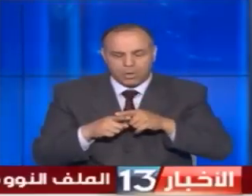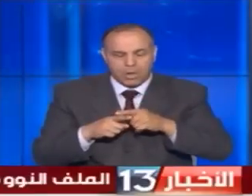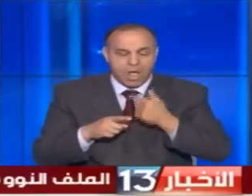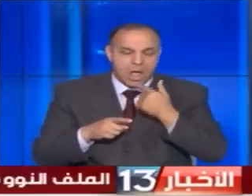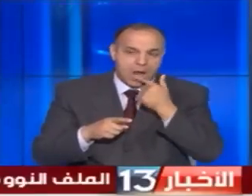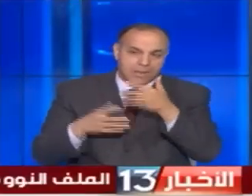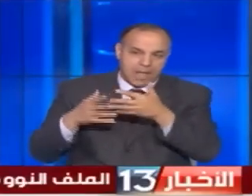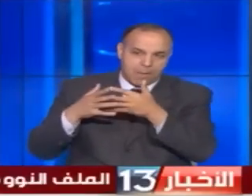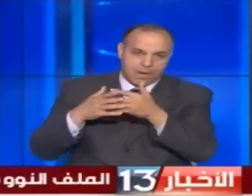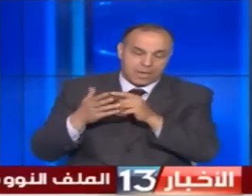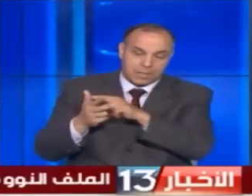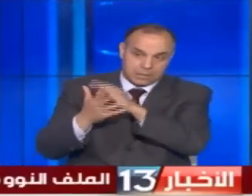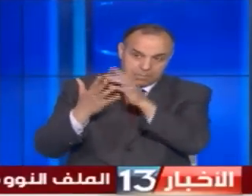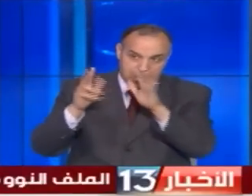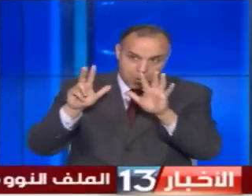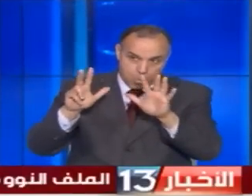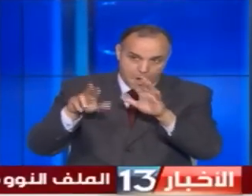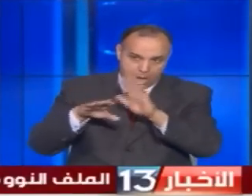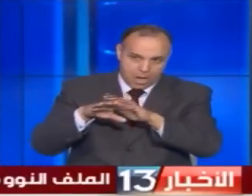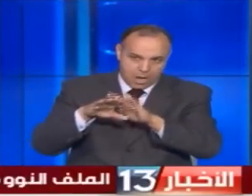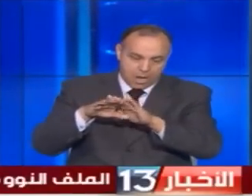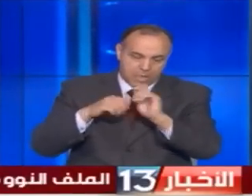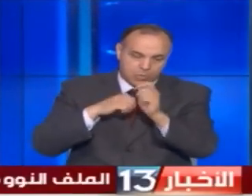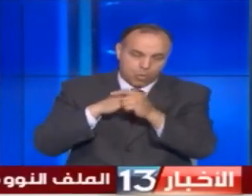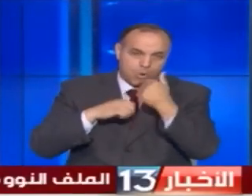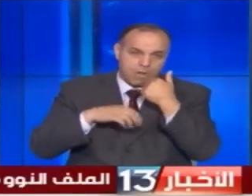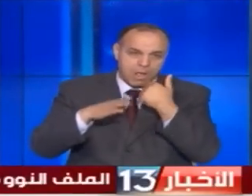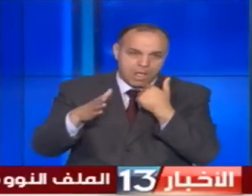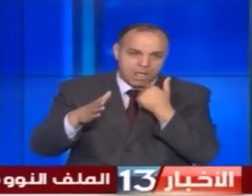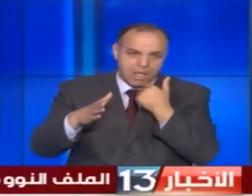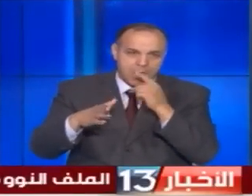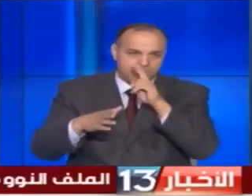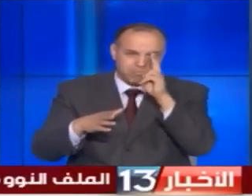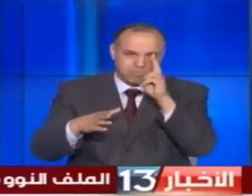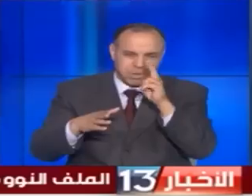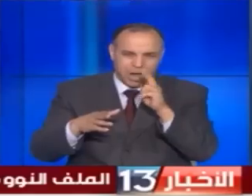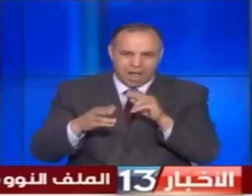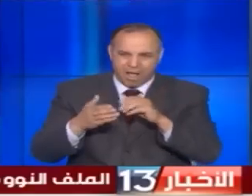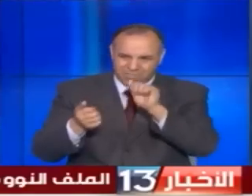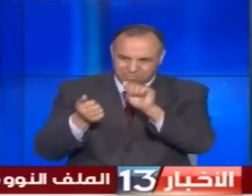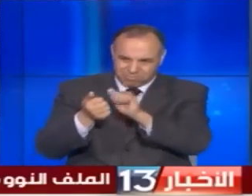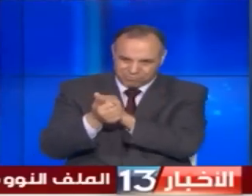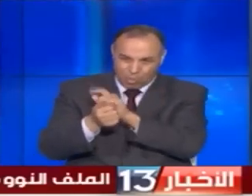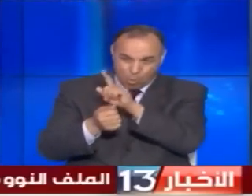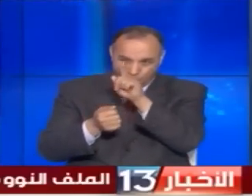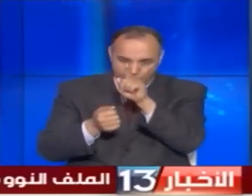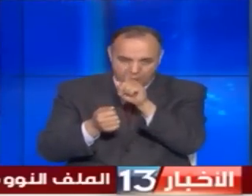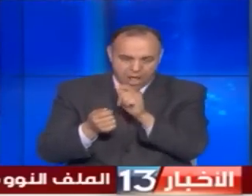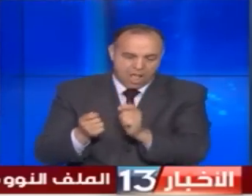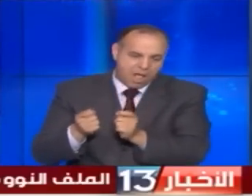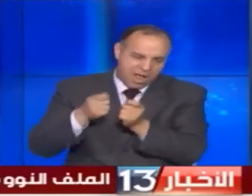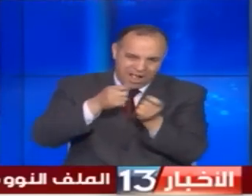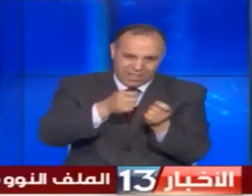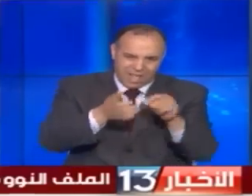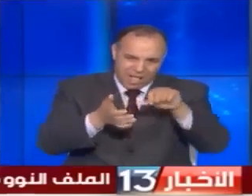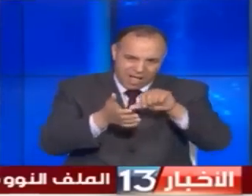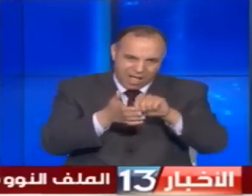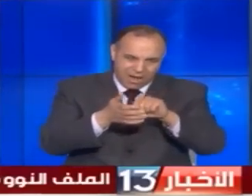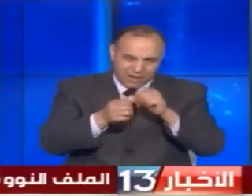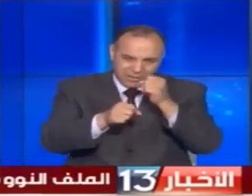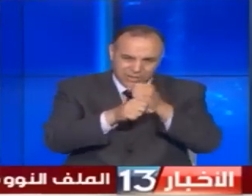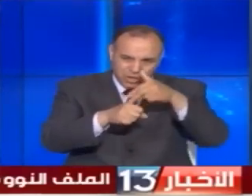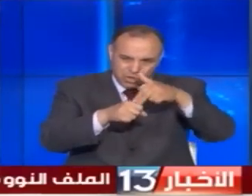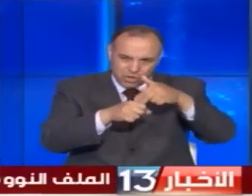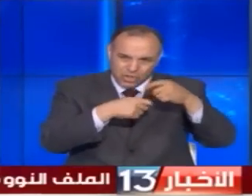اعلنت الولايات المتحده الامريكيه الاسبوع الماضي انها لن تمدد اعفاءات كانت منحتها لدول تشتري